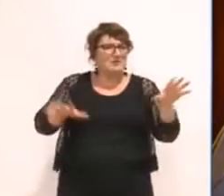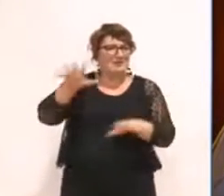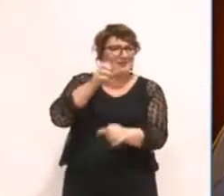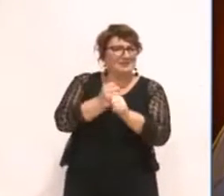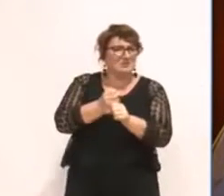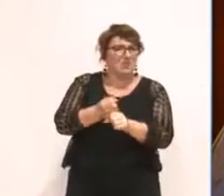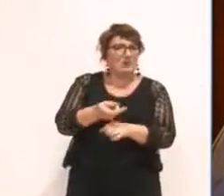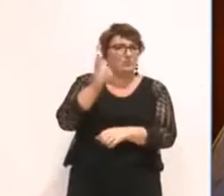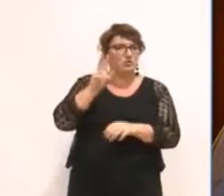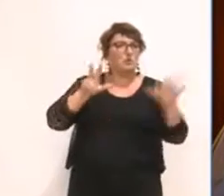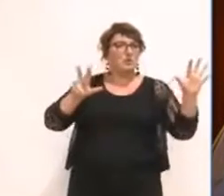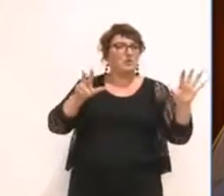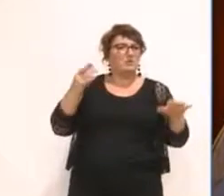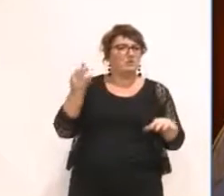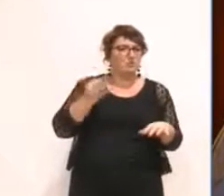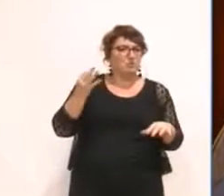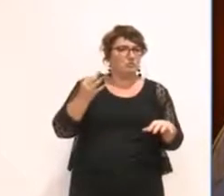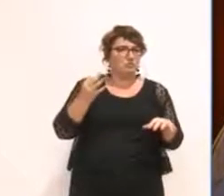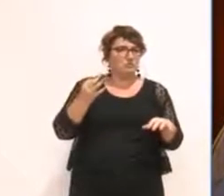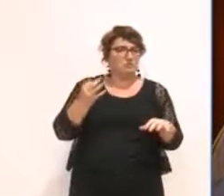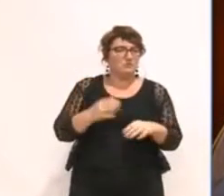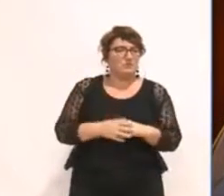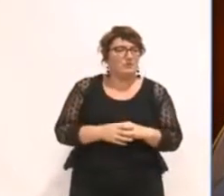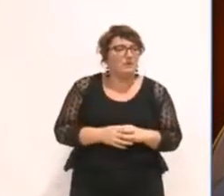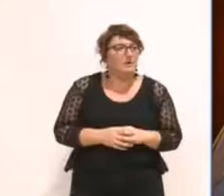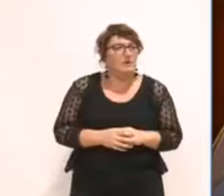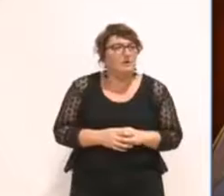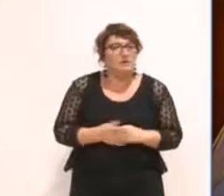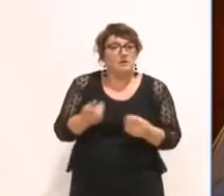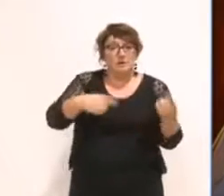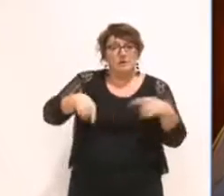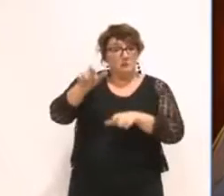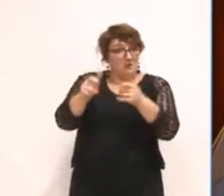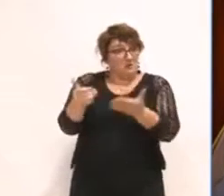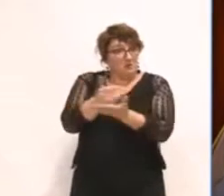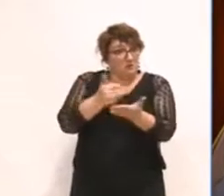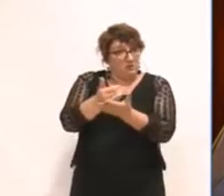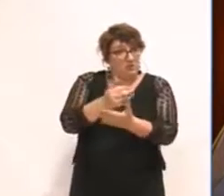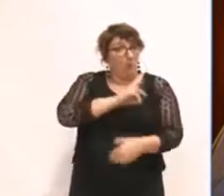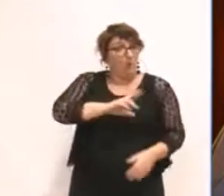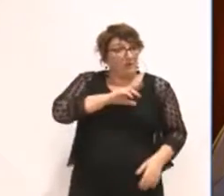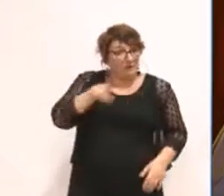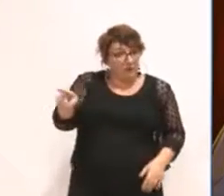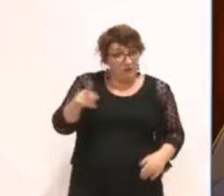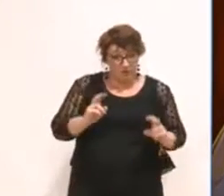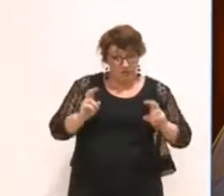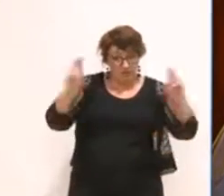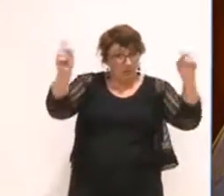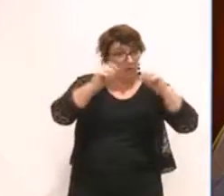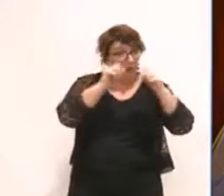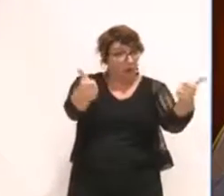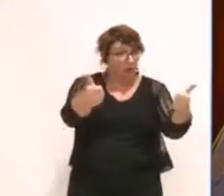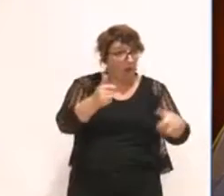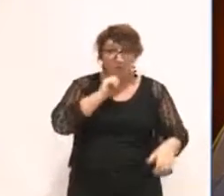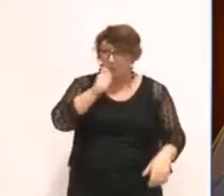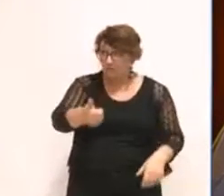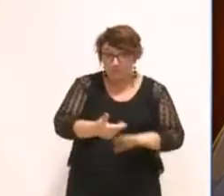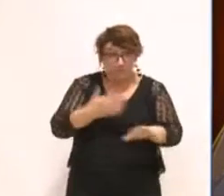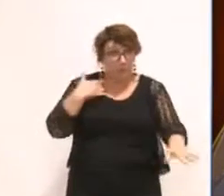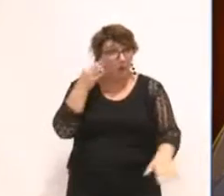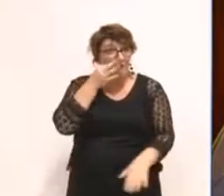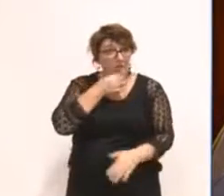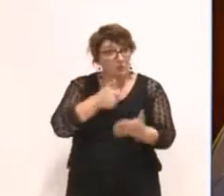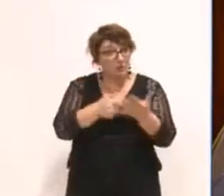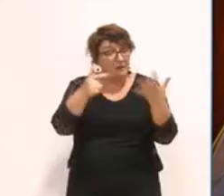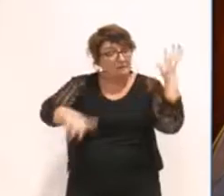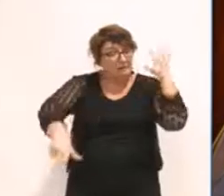pour rappel, les 14 millions de retraités n'ont pas eu de revalorisation des retraites depuis avril 2013. Depuis